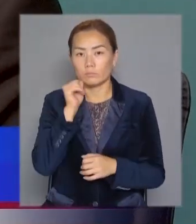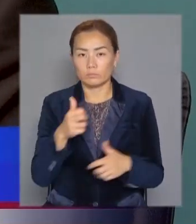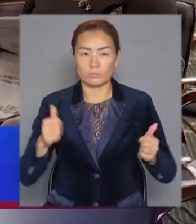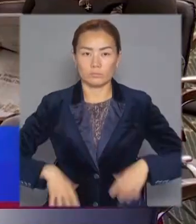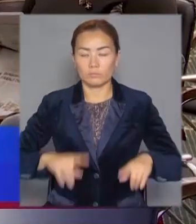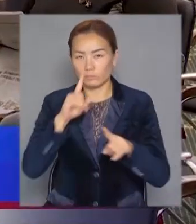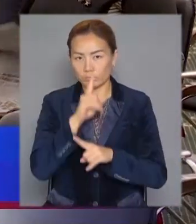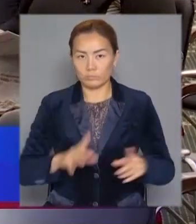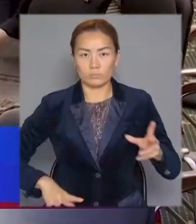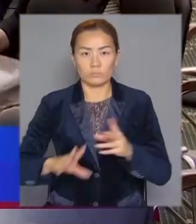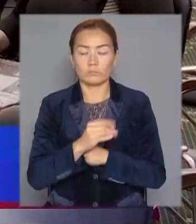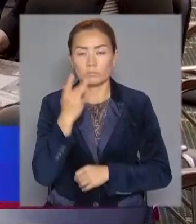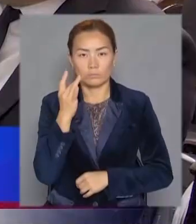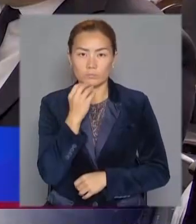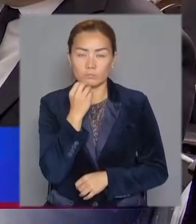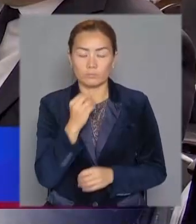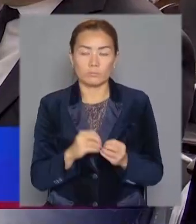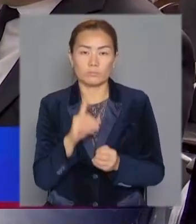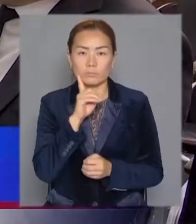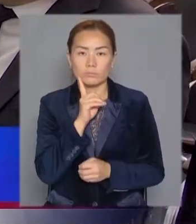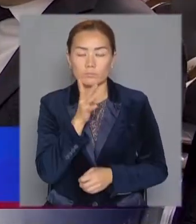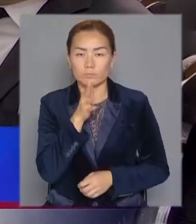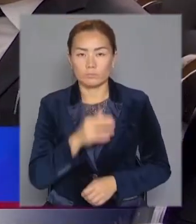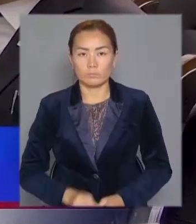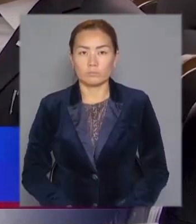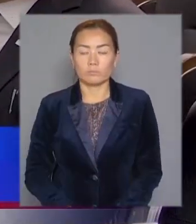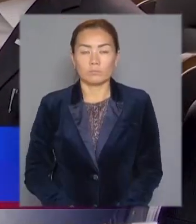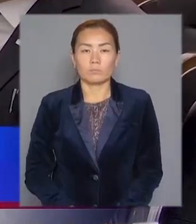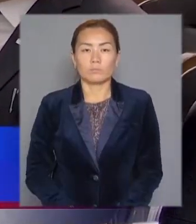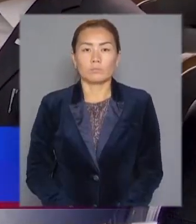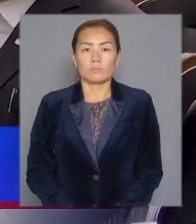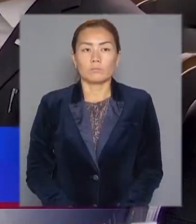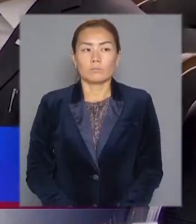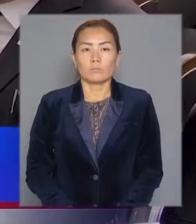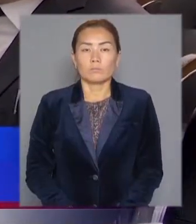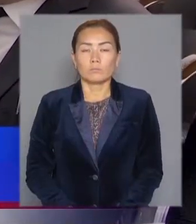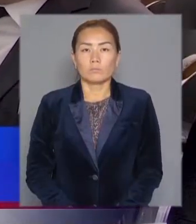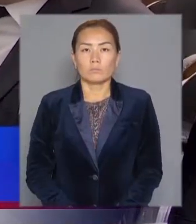тарқайтын түйін емес, барлық уақыттың еншісінде. Асылжан Зейнеденов, Айбек Қалымов, жаңалық қызметі.